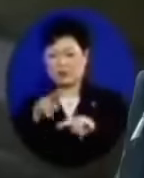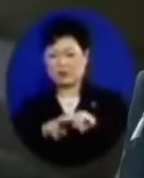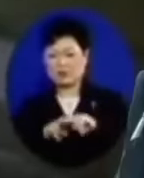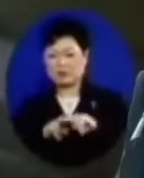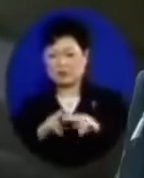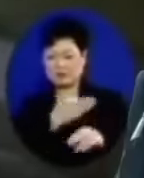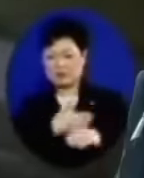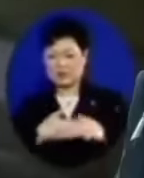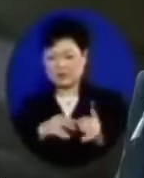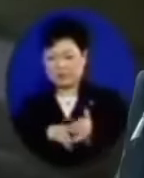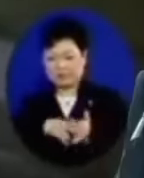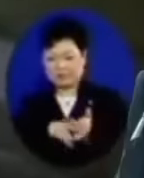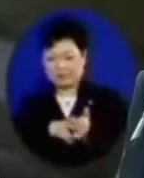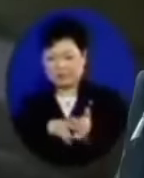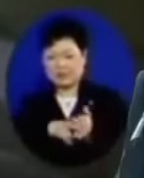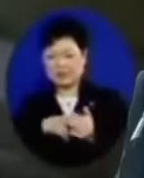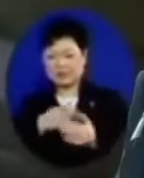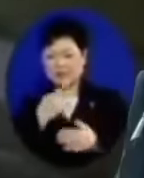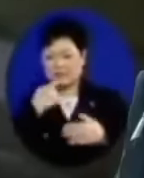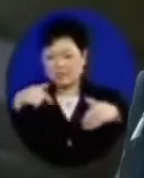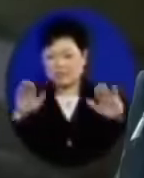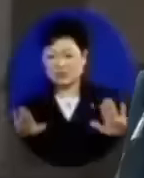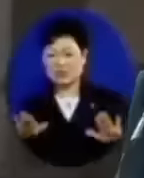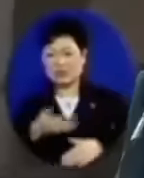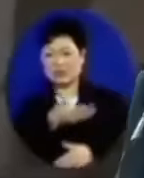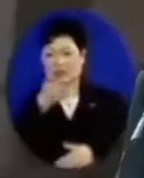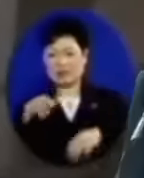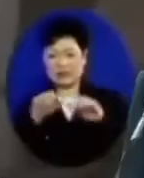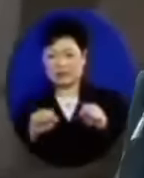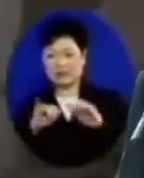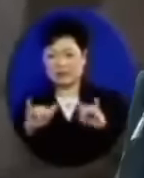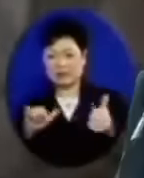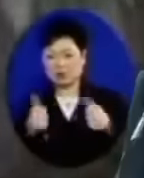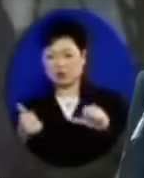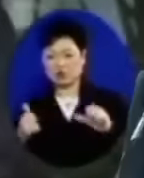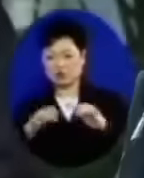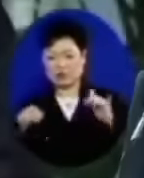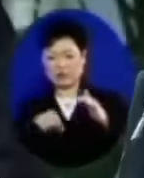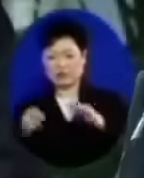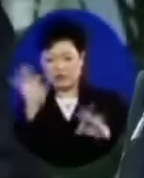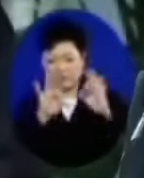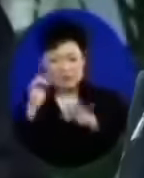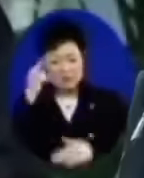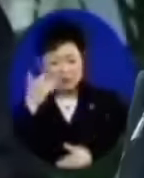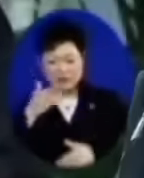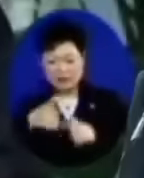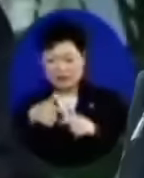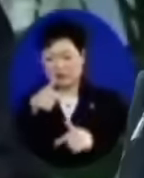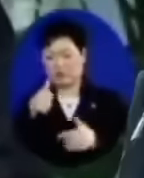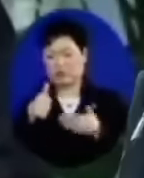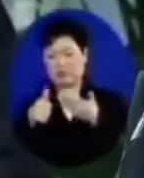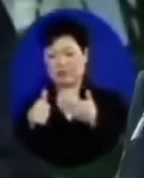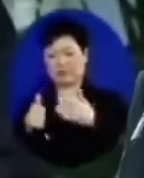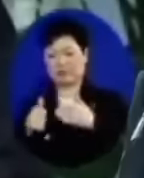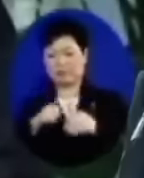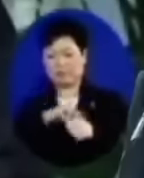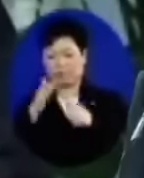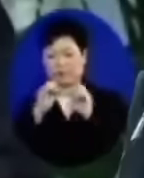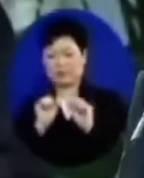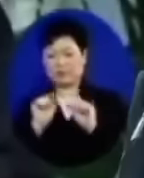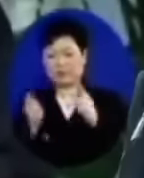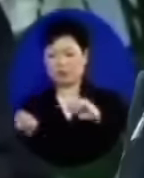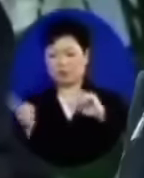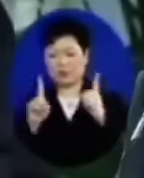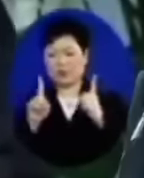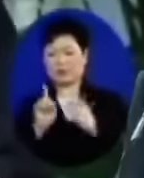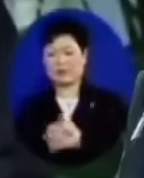떠니까 천사가 하는 말이, 너희들이 산자를 죽은 자 가운데서 찾는구나. 예수님은 무덤에 계시지 않고